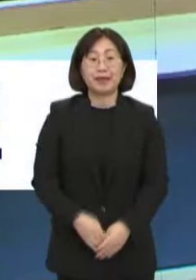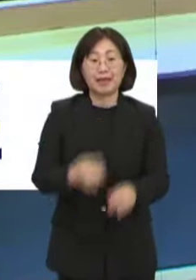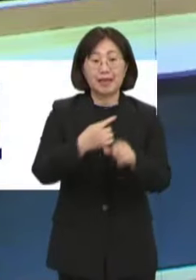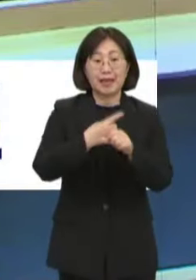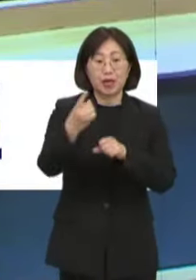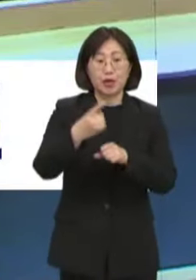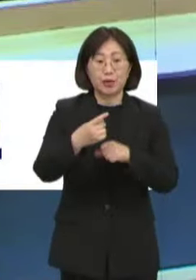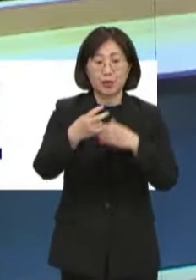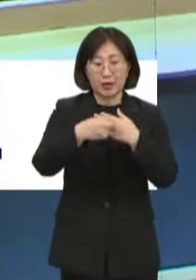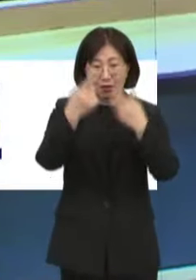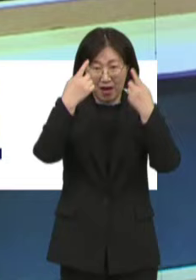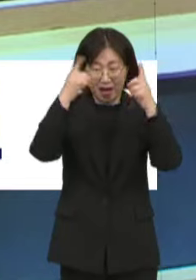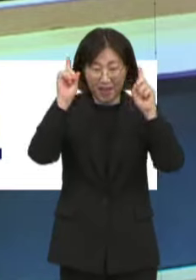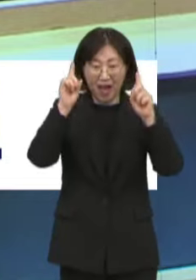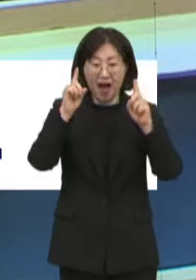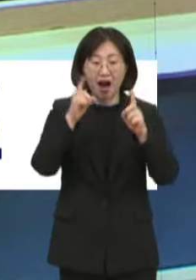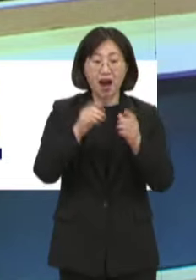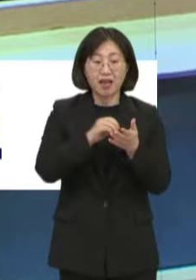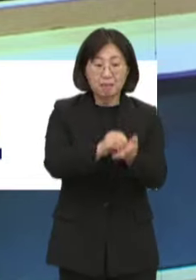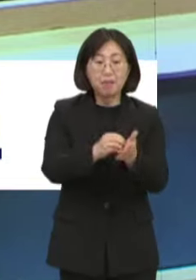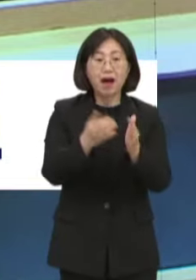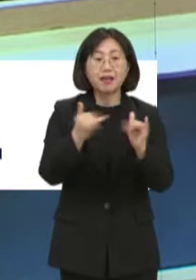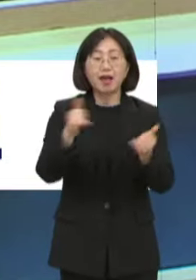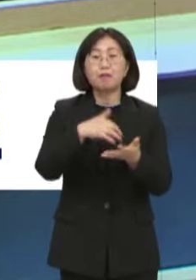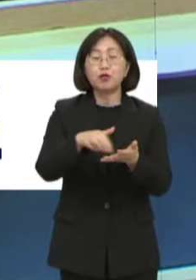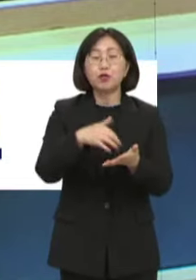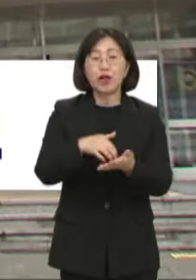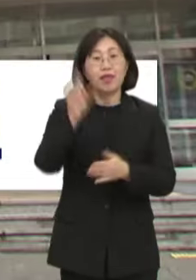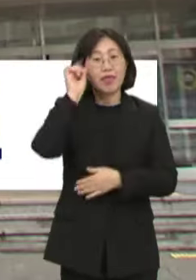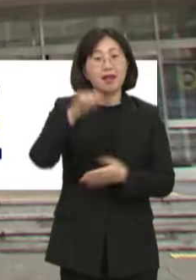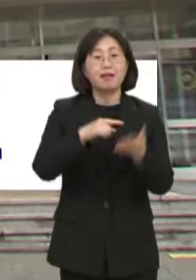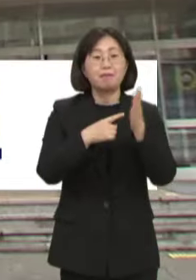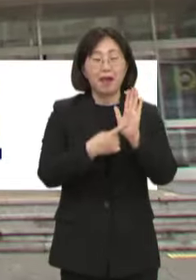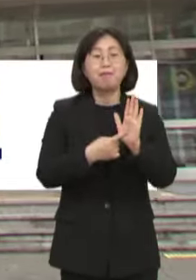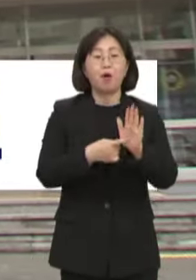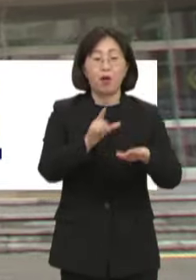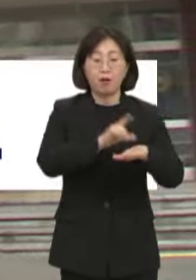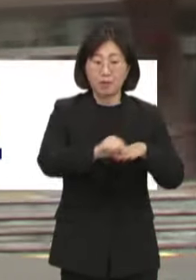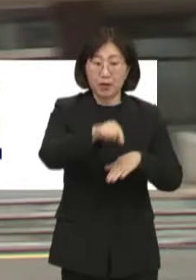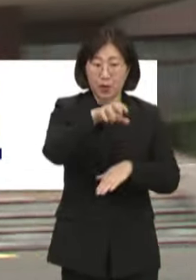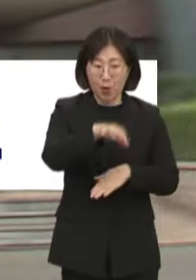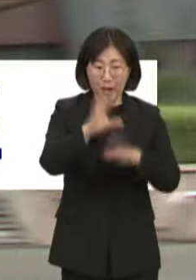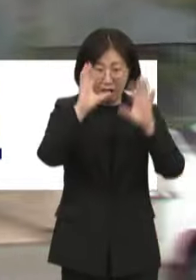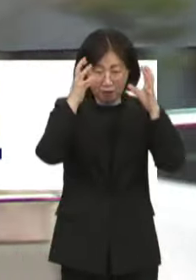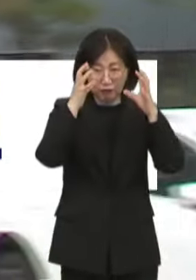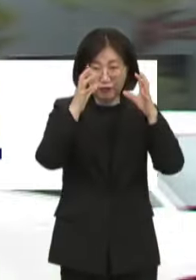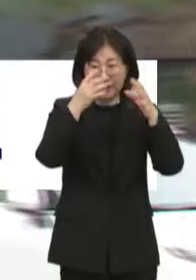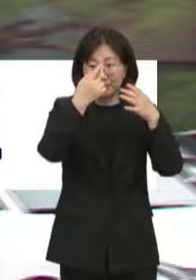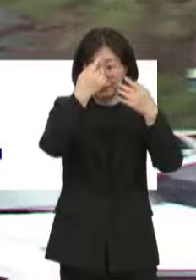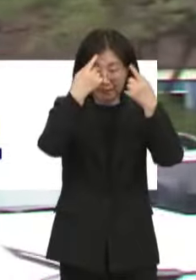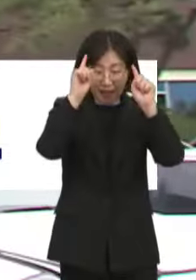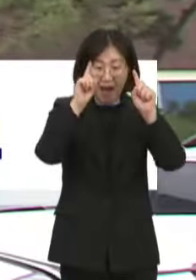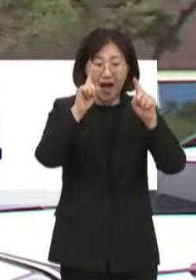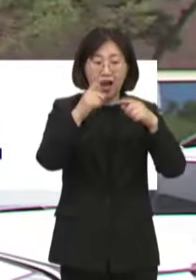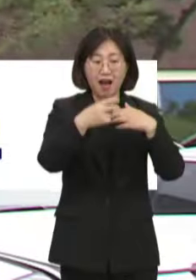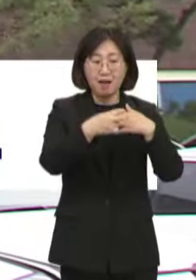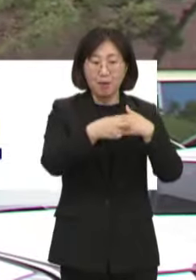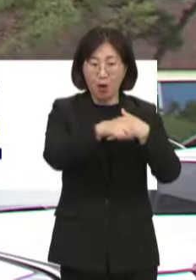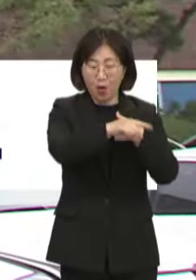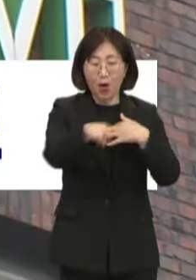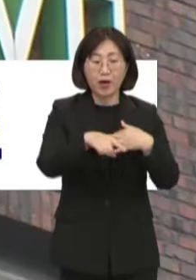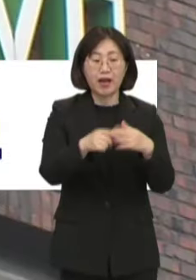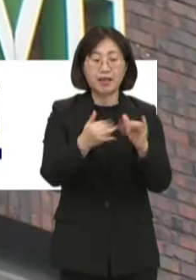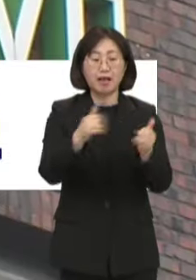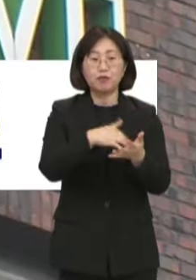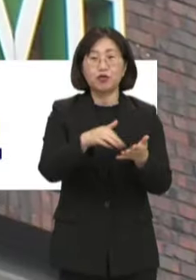내년도 의과대학 정원이 내일 발표될 예정인 가운데 충남대 등 비수도권 거점 국립대 정원이 크게 늘어날 것으로